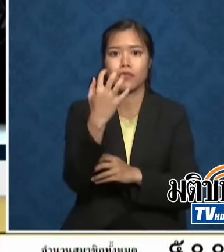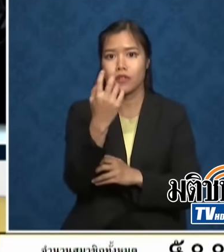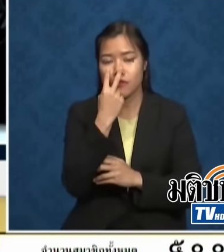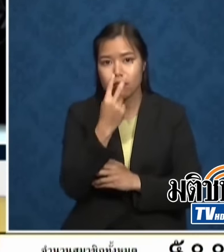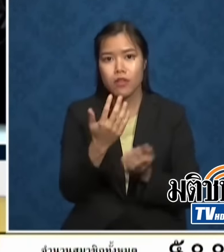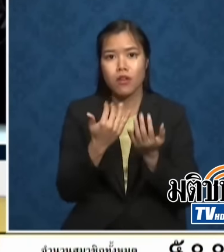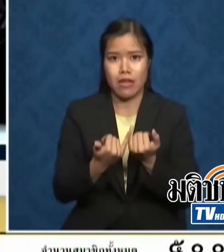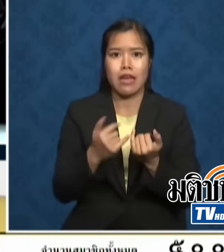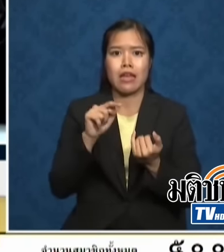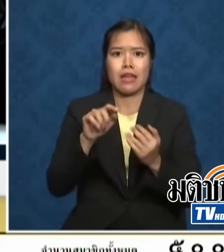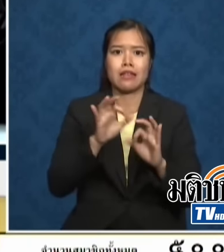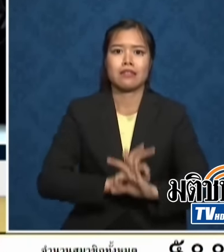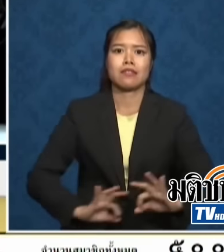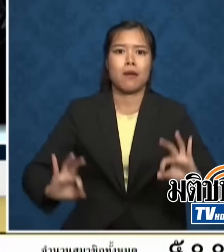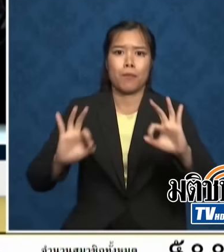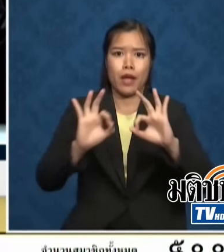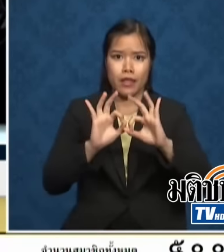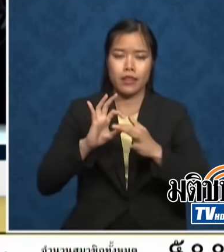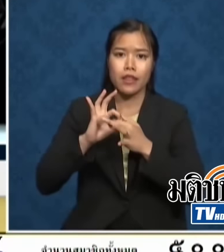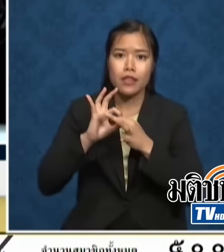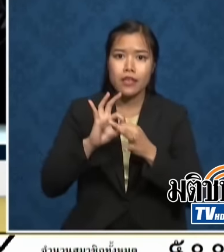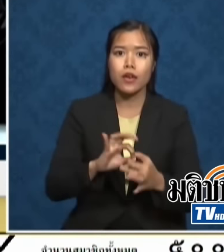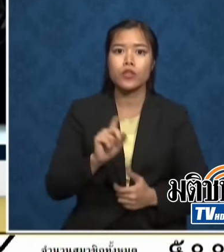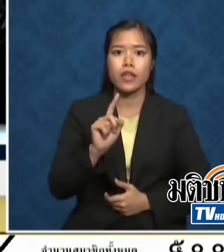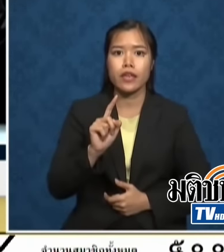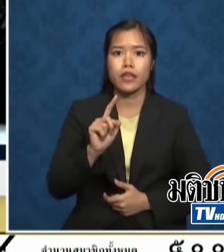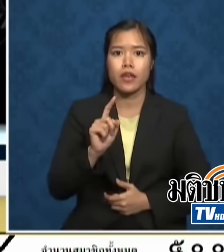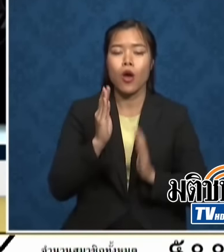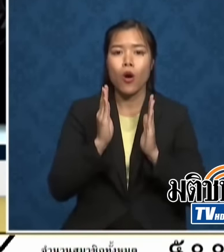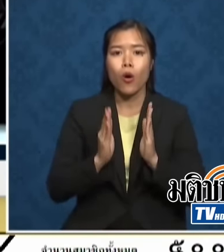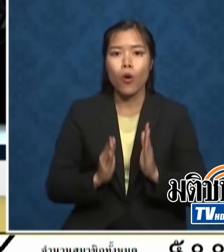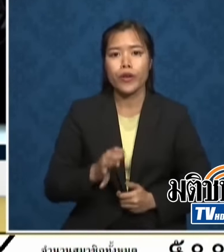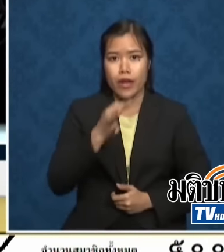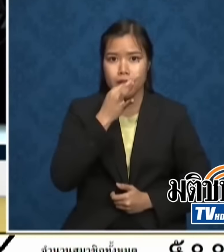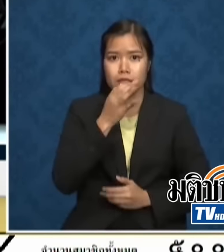ในวาระสำคัญที่เกี่ยวกับวิถีชีวิตของพวกเขา